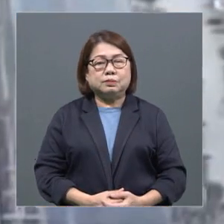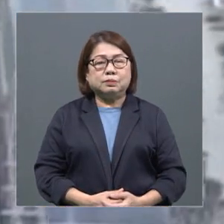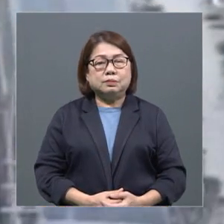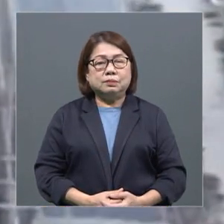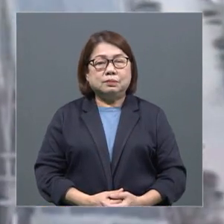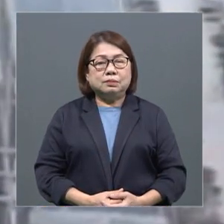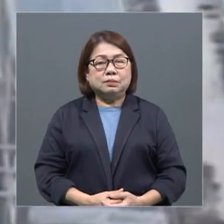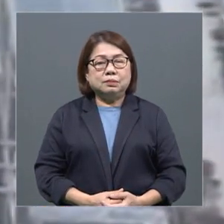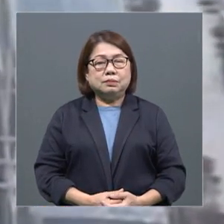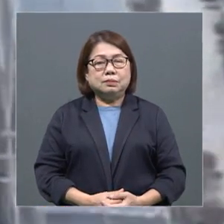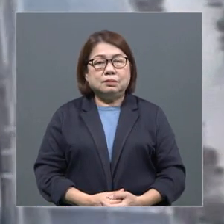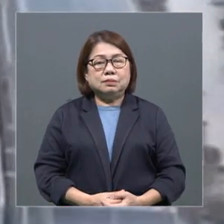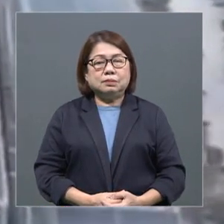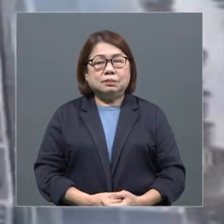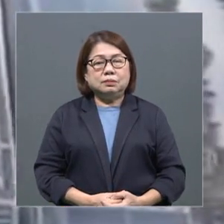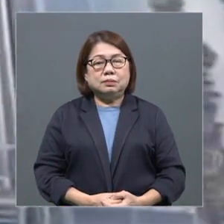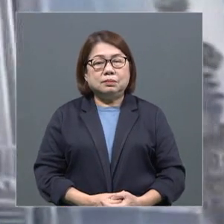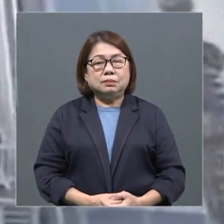สามารถอ